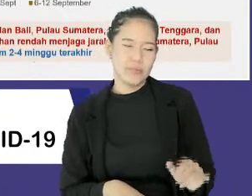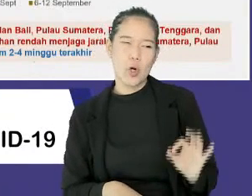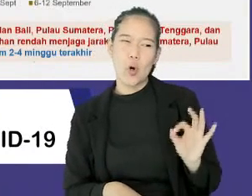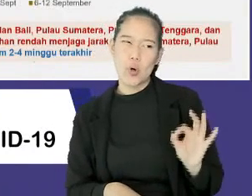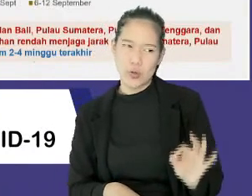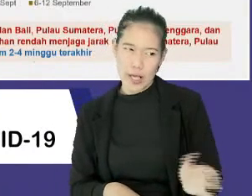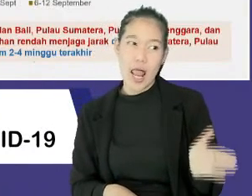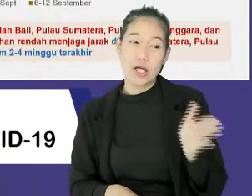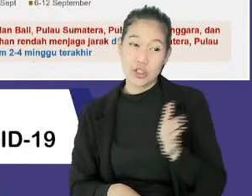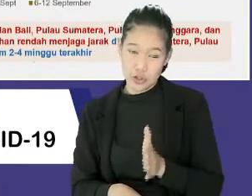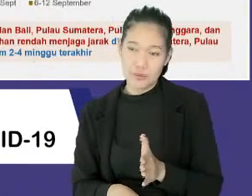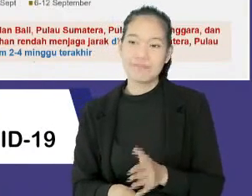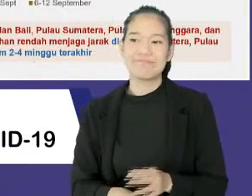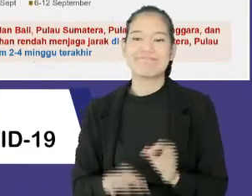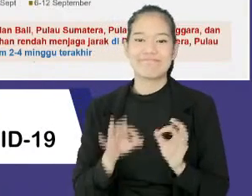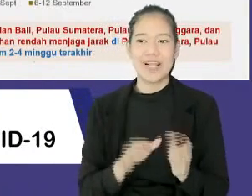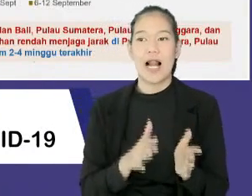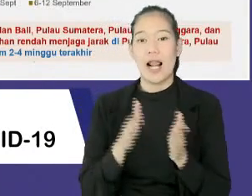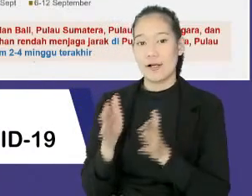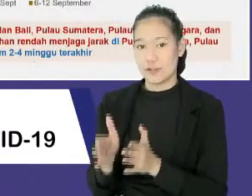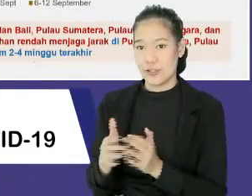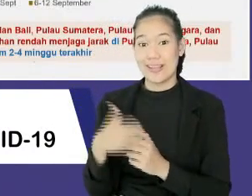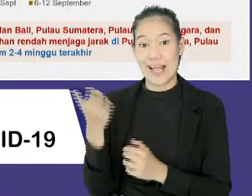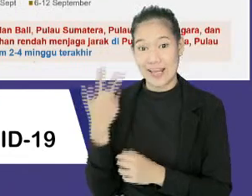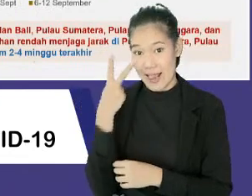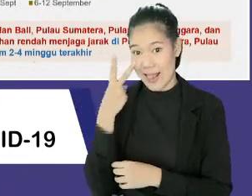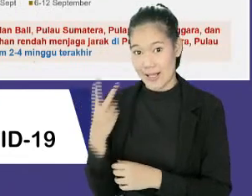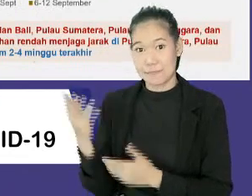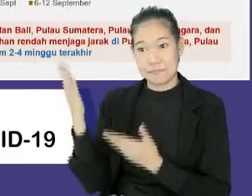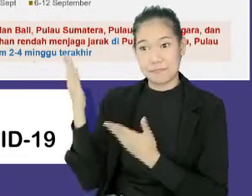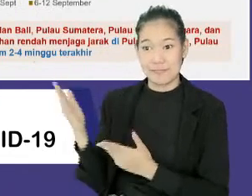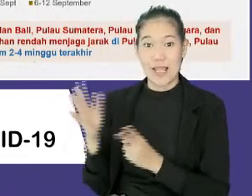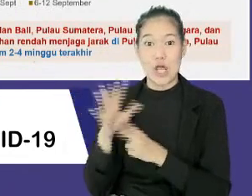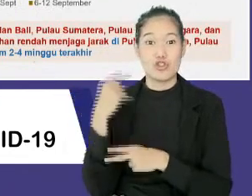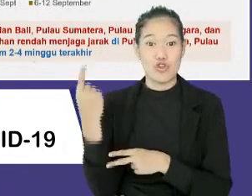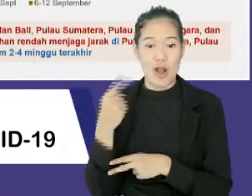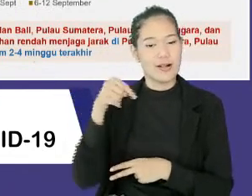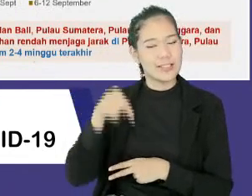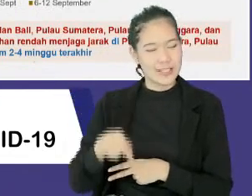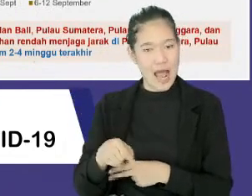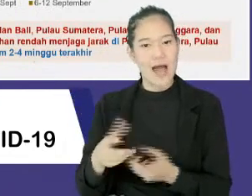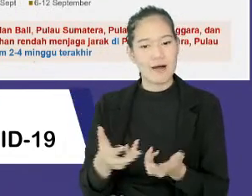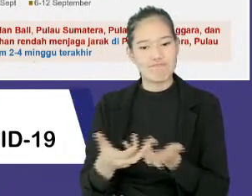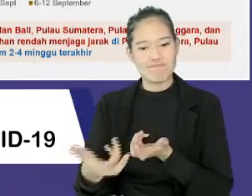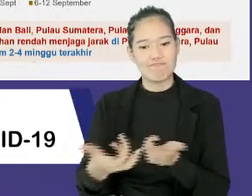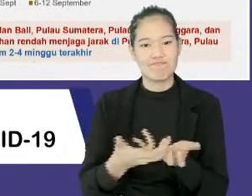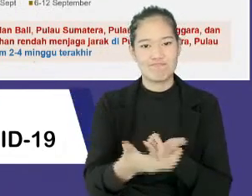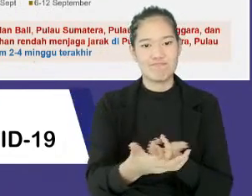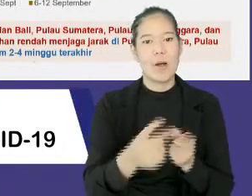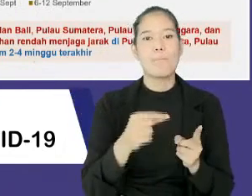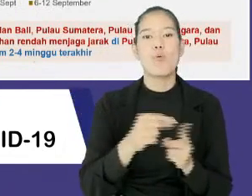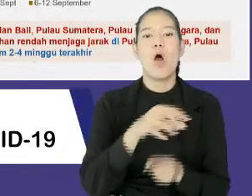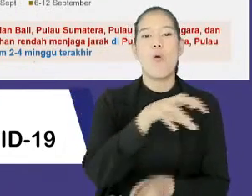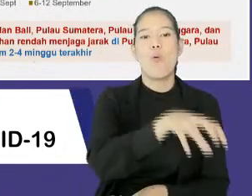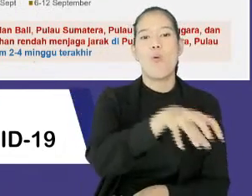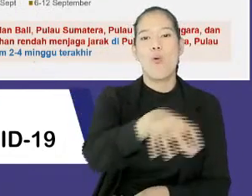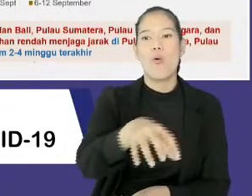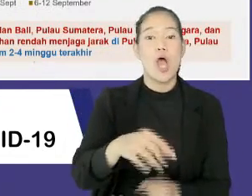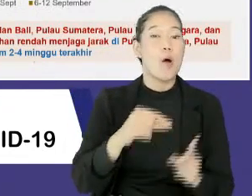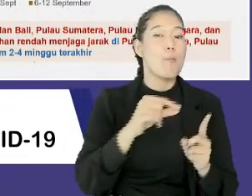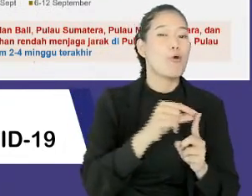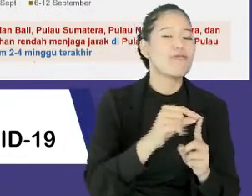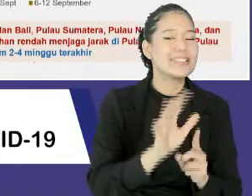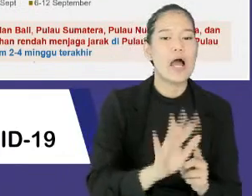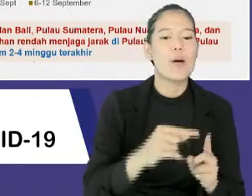baik kita lanjut kita lanjut Kalau tadi sudah dilihat berdasarkan nasional sekarang kita bagi berdasarkan Pulau saya enggak ke